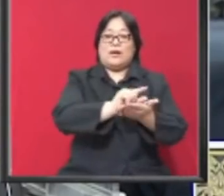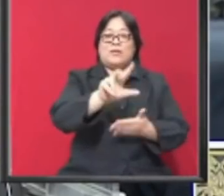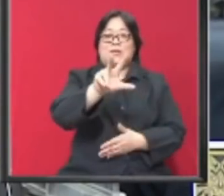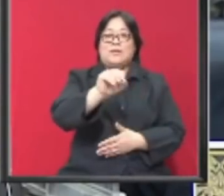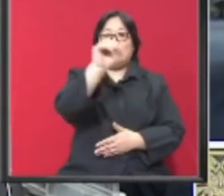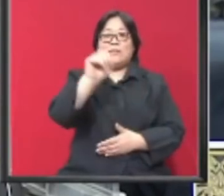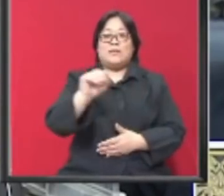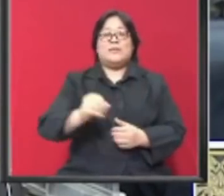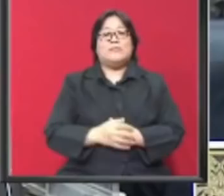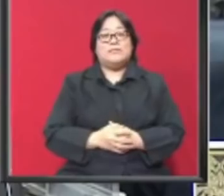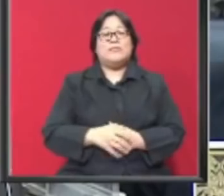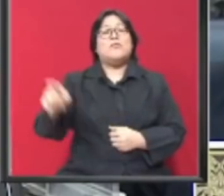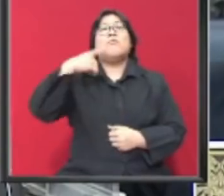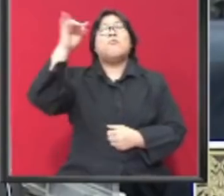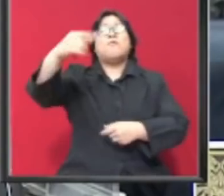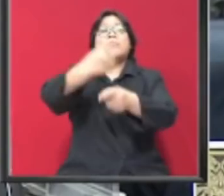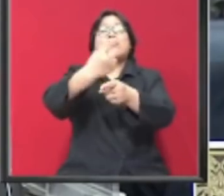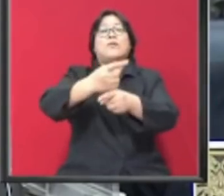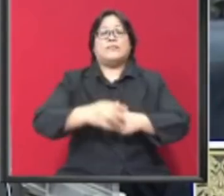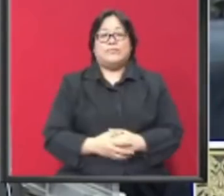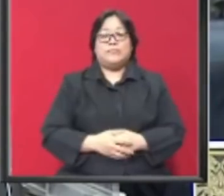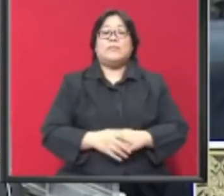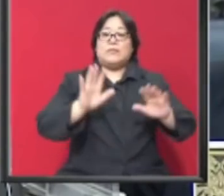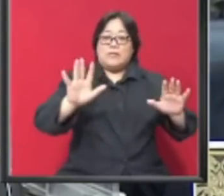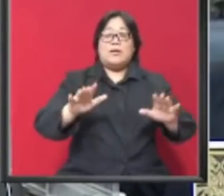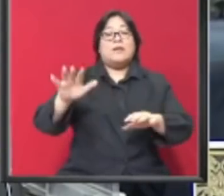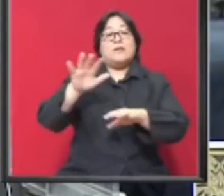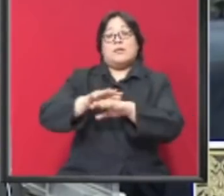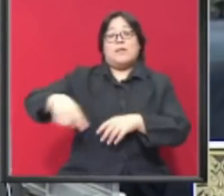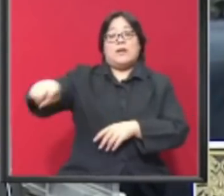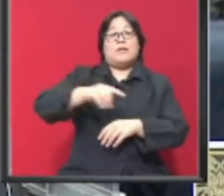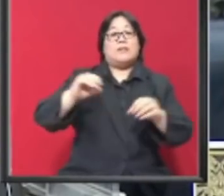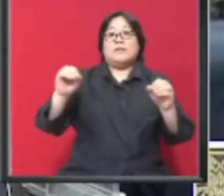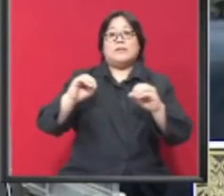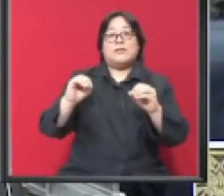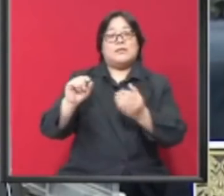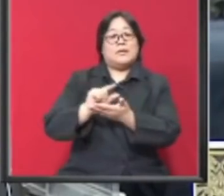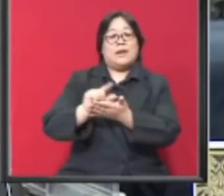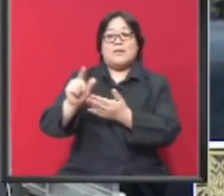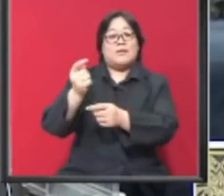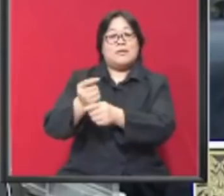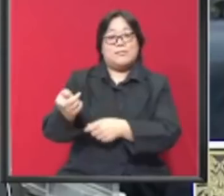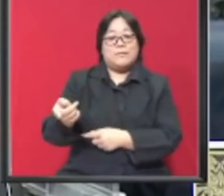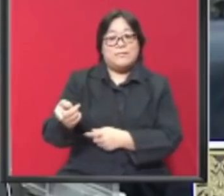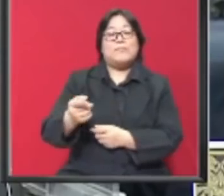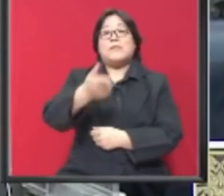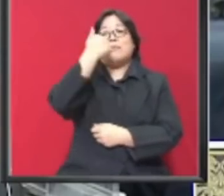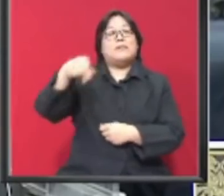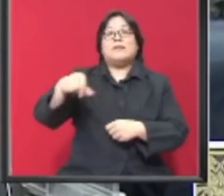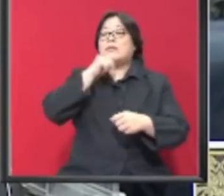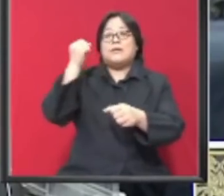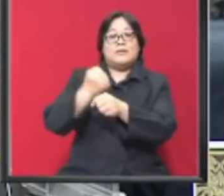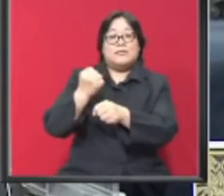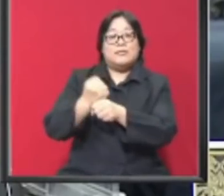30 ratus sebaliknya terdapat ramai yang tidak ada pendapatan sama sekali karena tidak